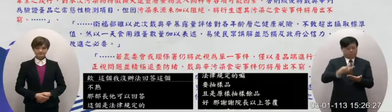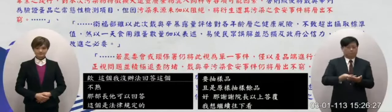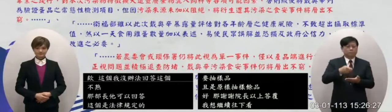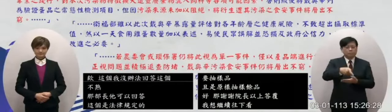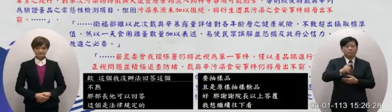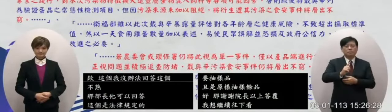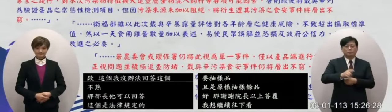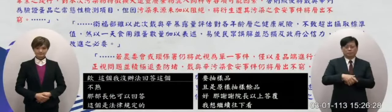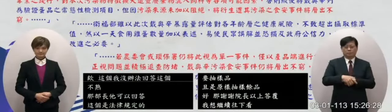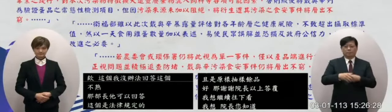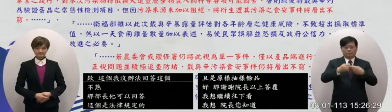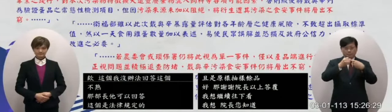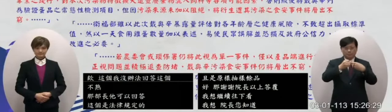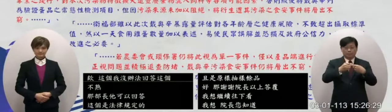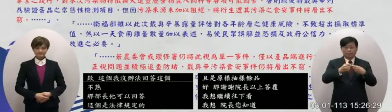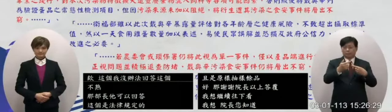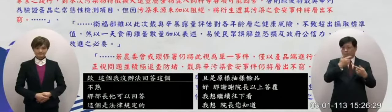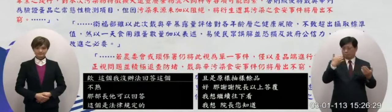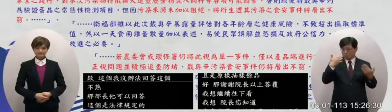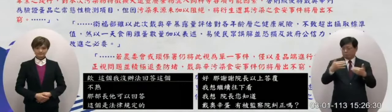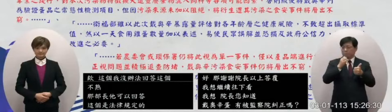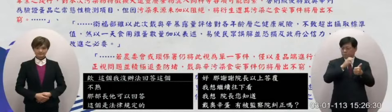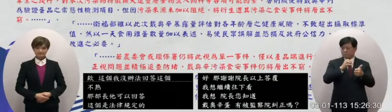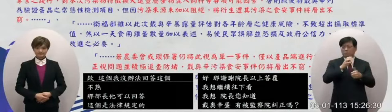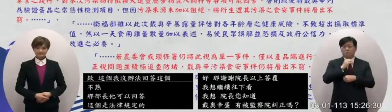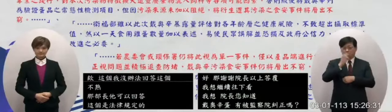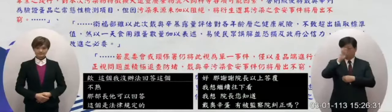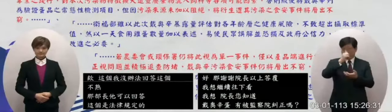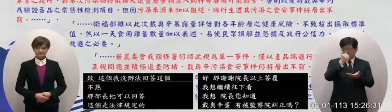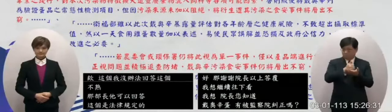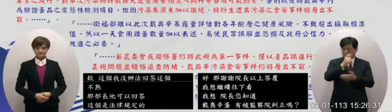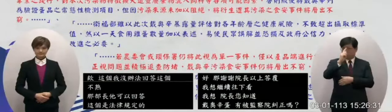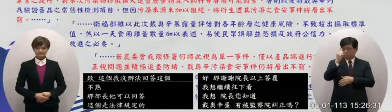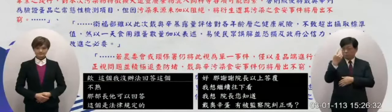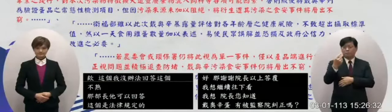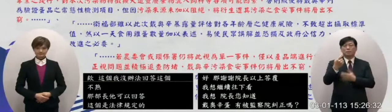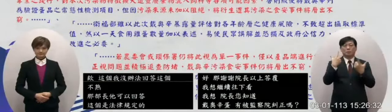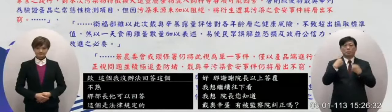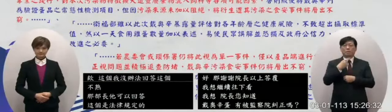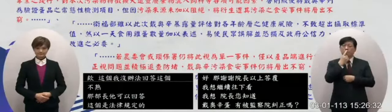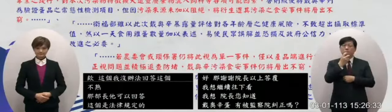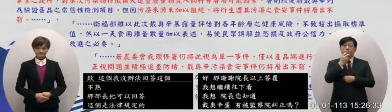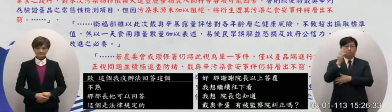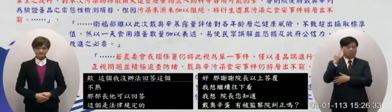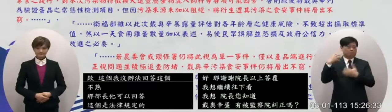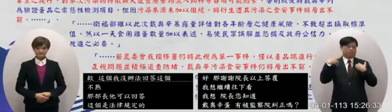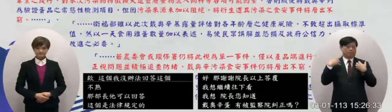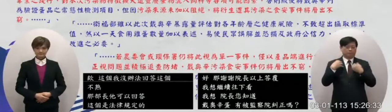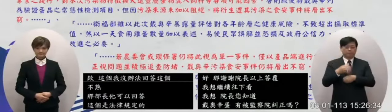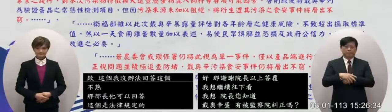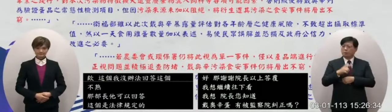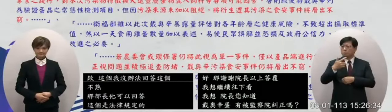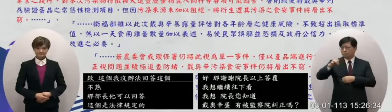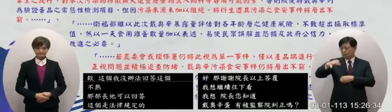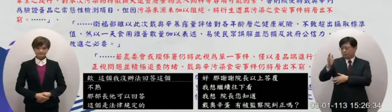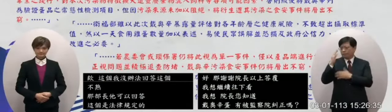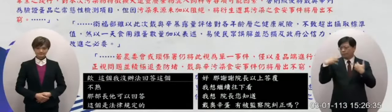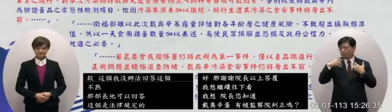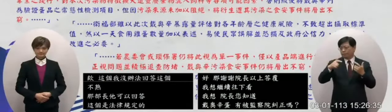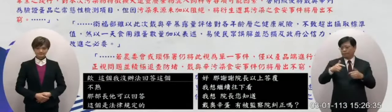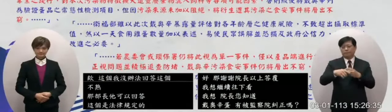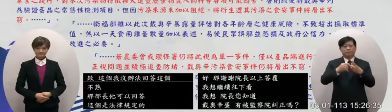一、清楚直接的点名，找出源头是中央政府的责任，不是地方政